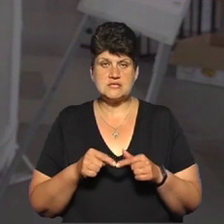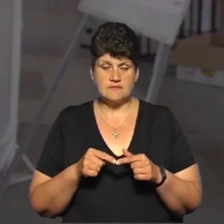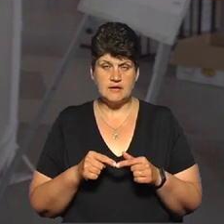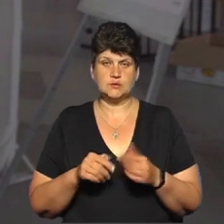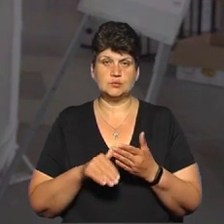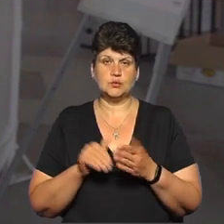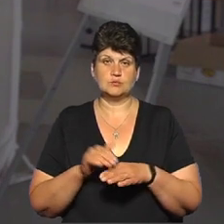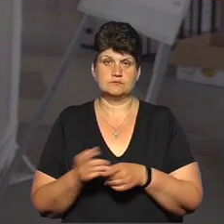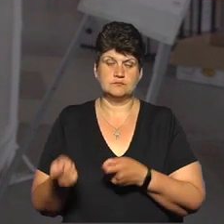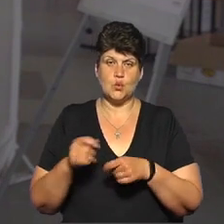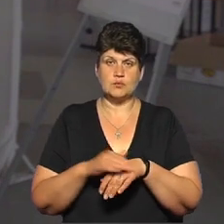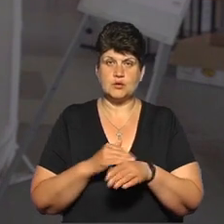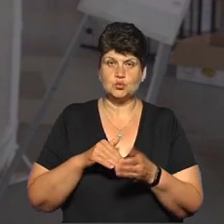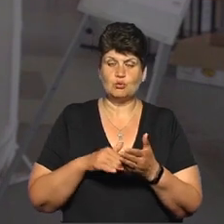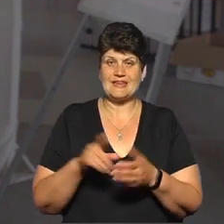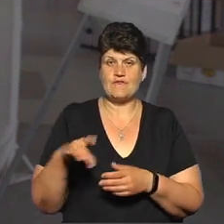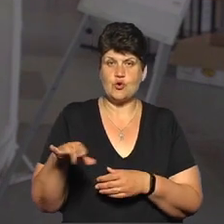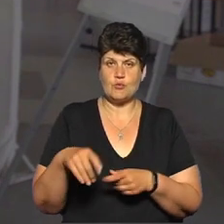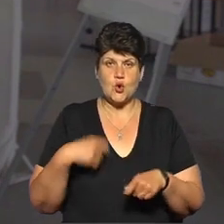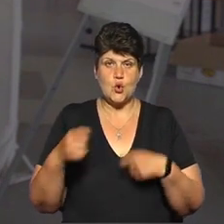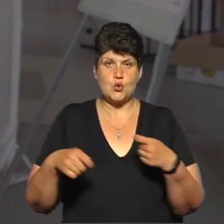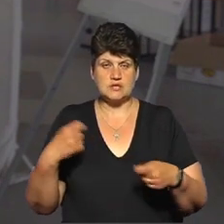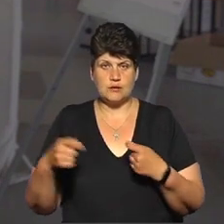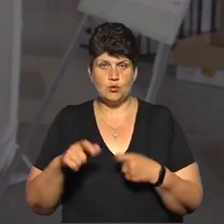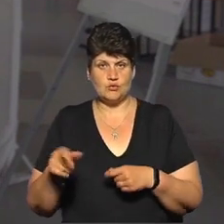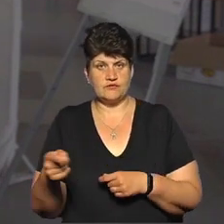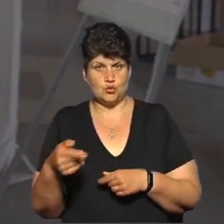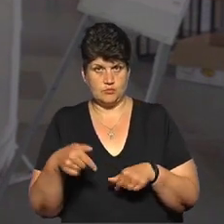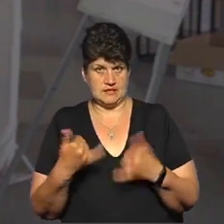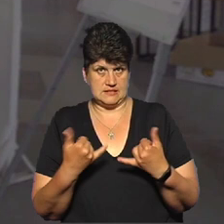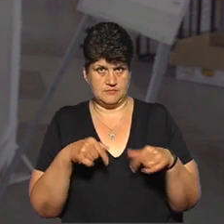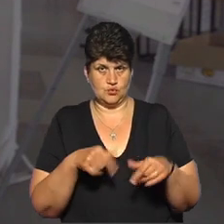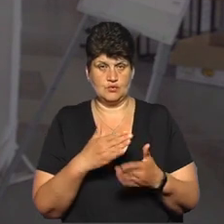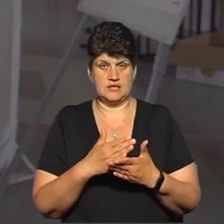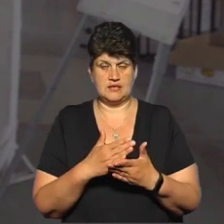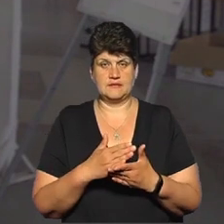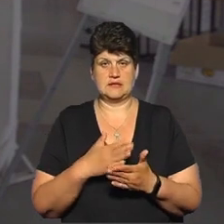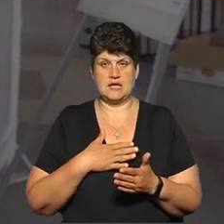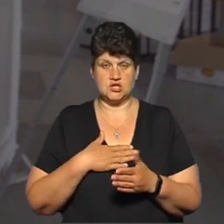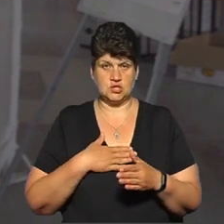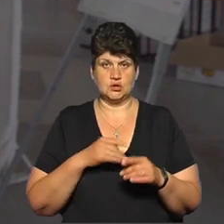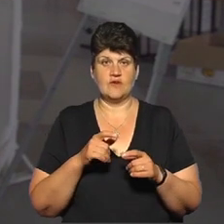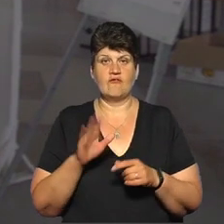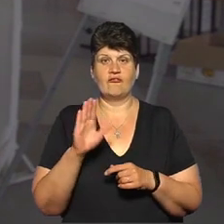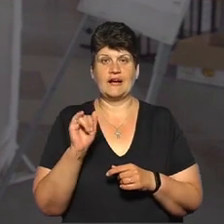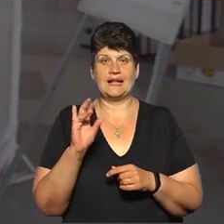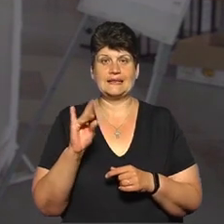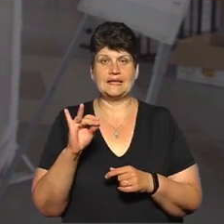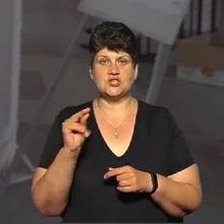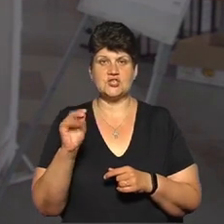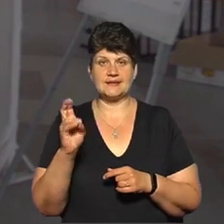Європи, роздаємо людям в Тернополі, тут зараз ми знаходимося в нашій точці видачі на Винниченка 10. Крім